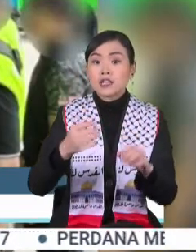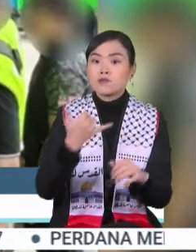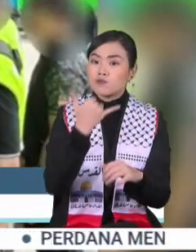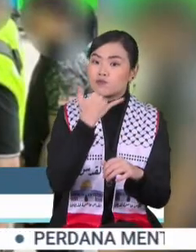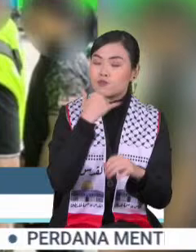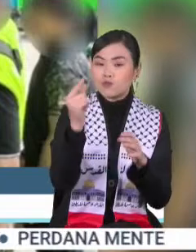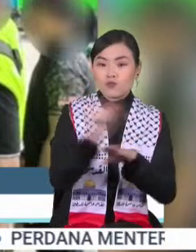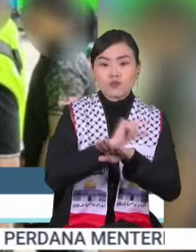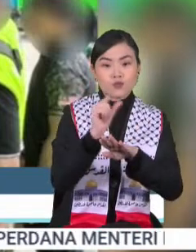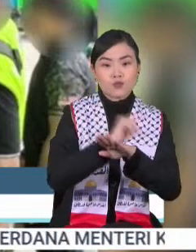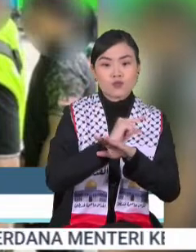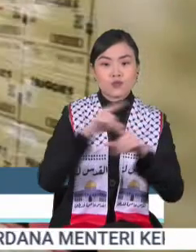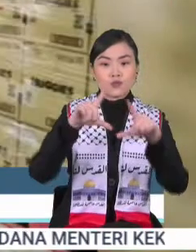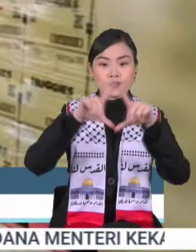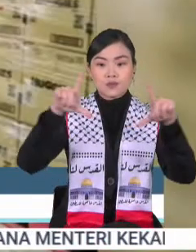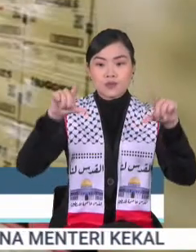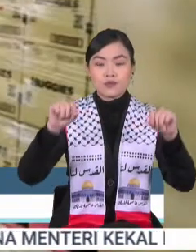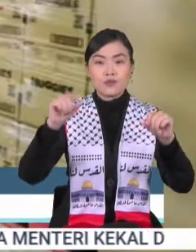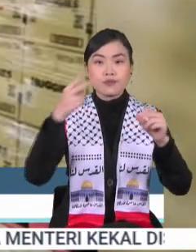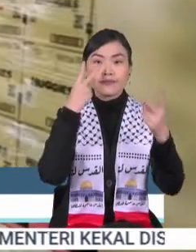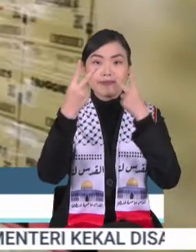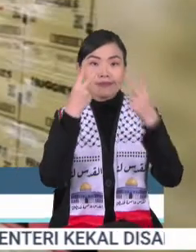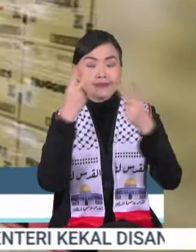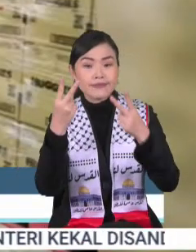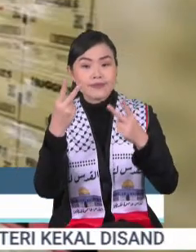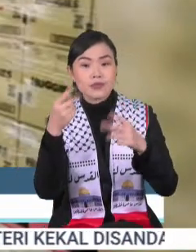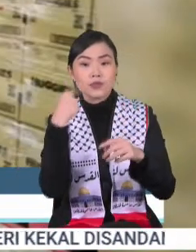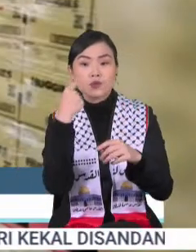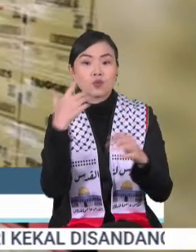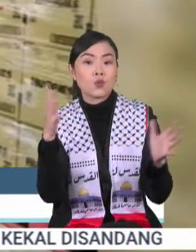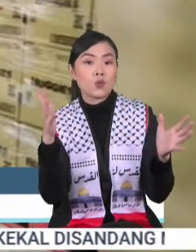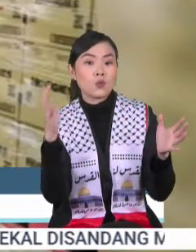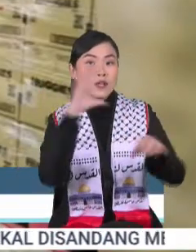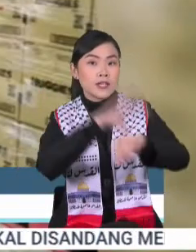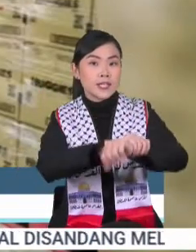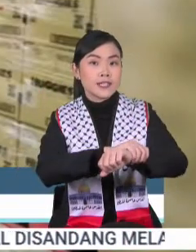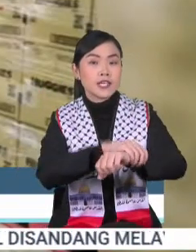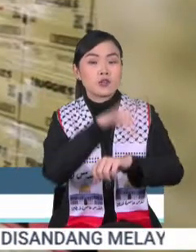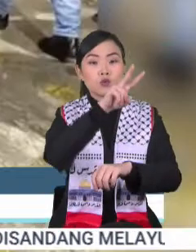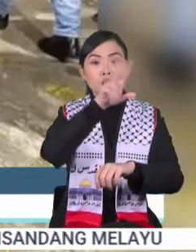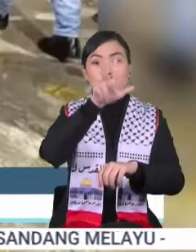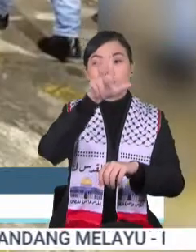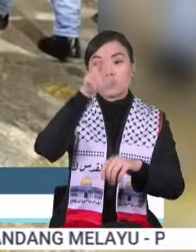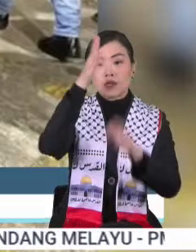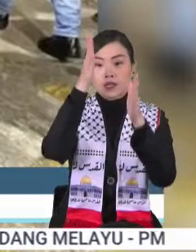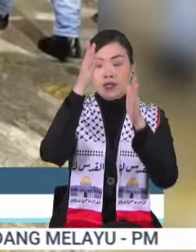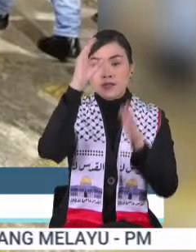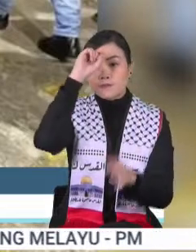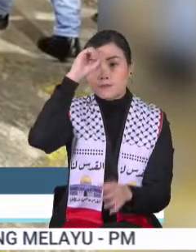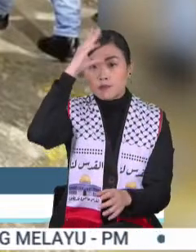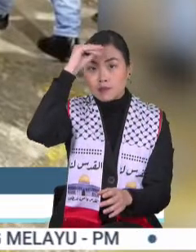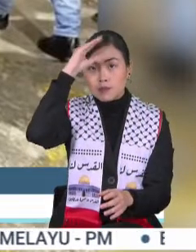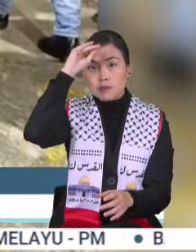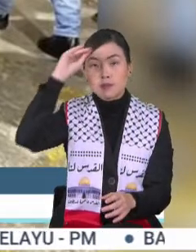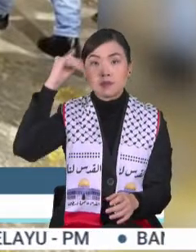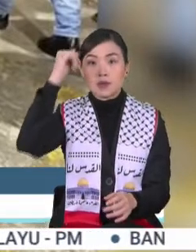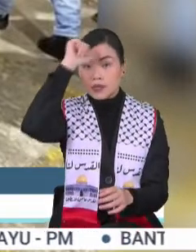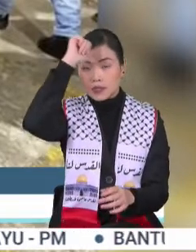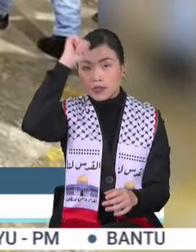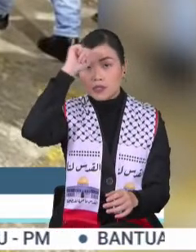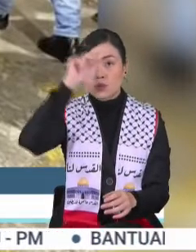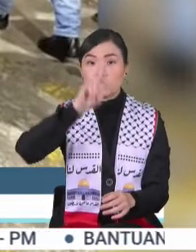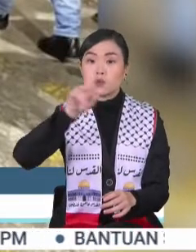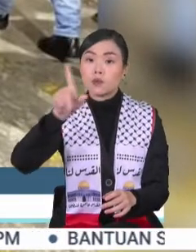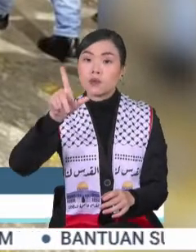sosial serta langgar syarat pas ditetapkan mereka yang ditahan terdiri daripada 23 lelaki warga India 21 Bangladesh